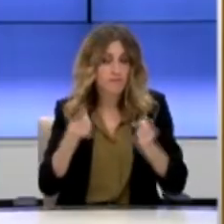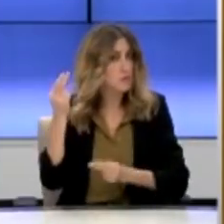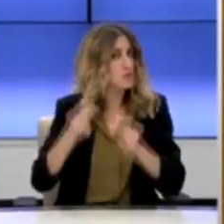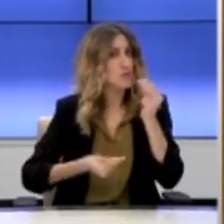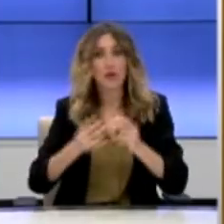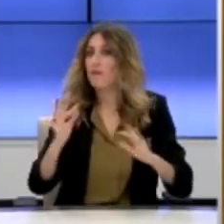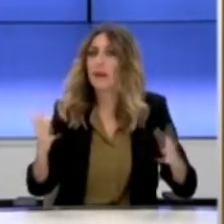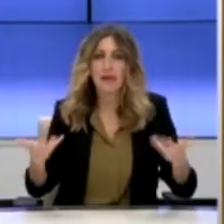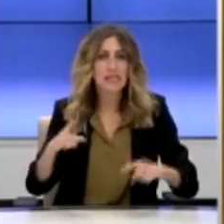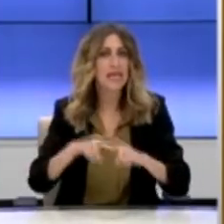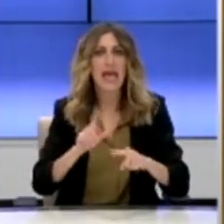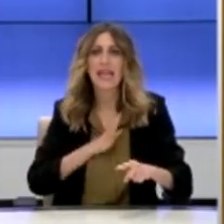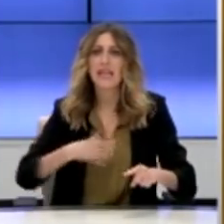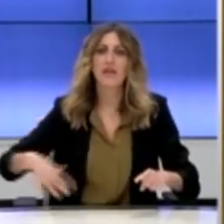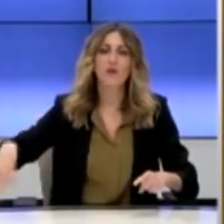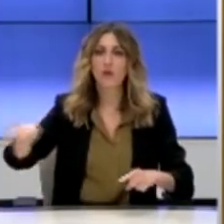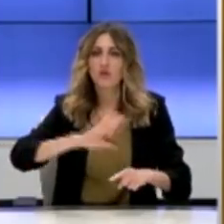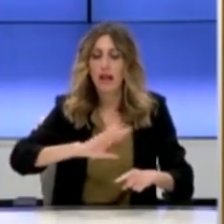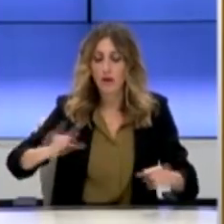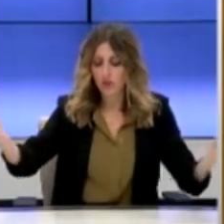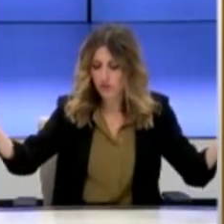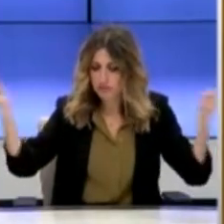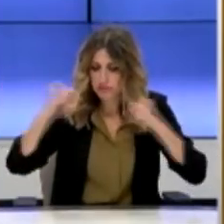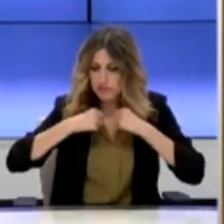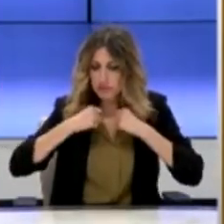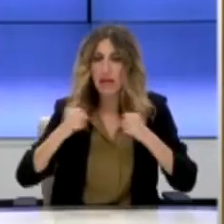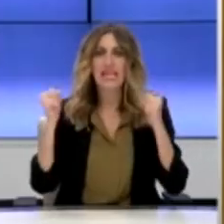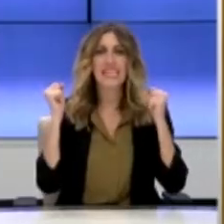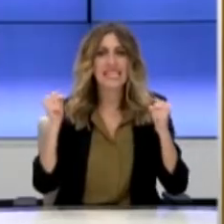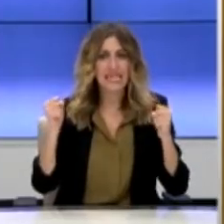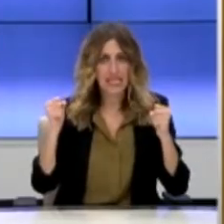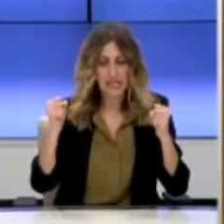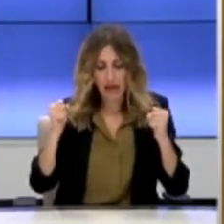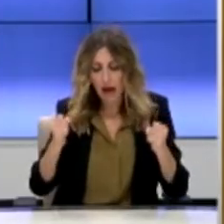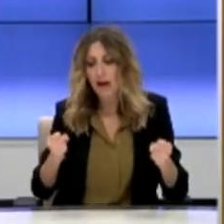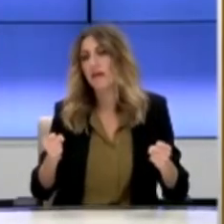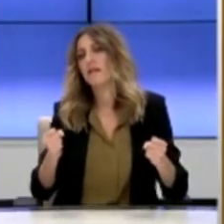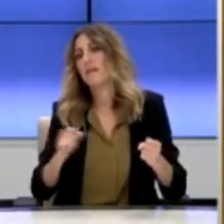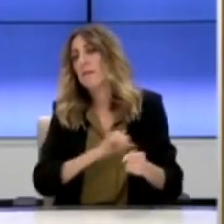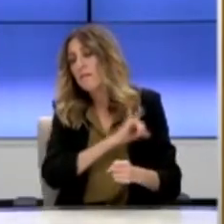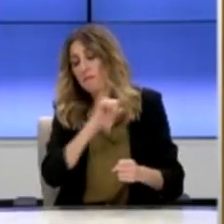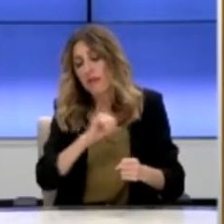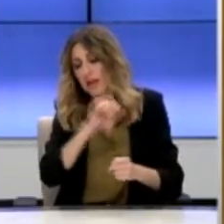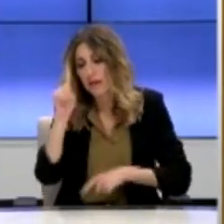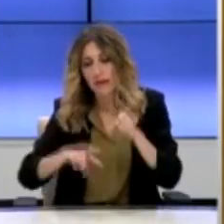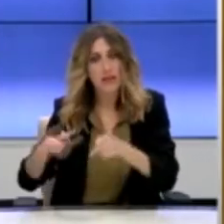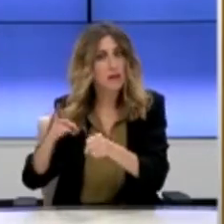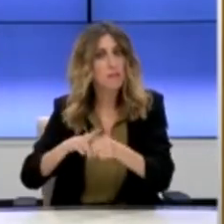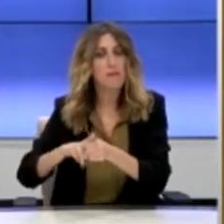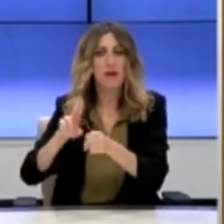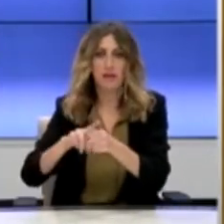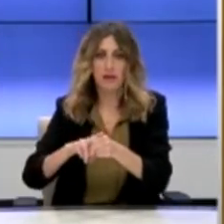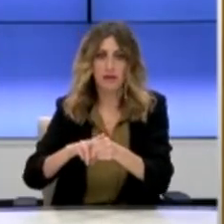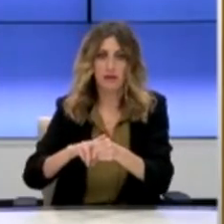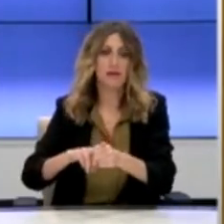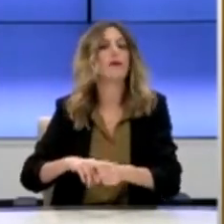λαός με την υγεία του και με τη ζωή του. Το πλήρωσαν και οι υγειονομικοί με τις άθλιες συνθήκες που